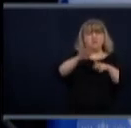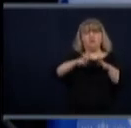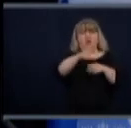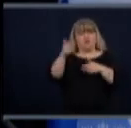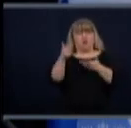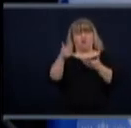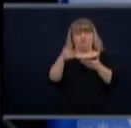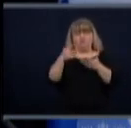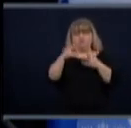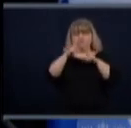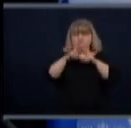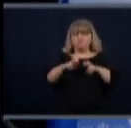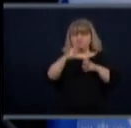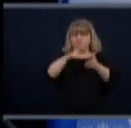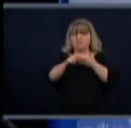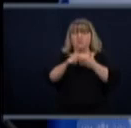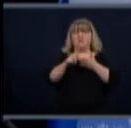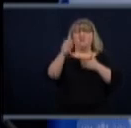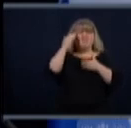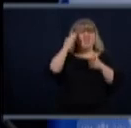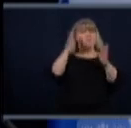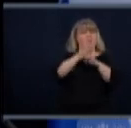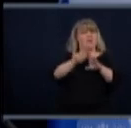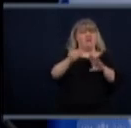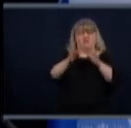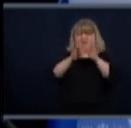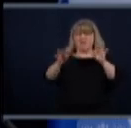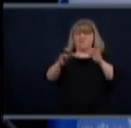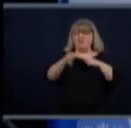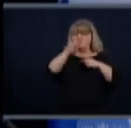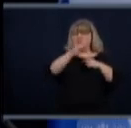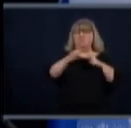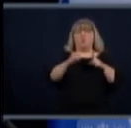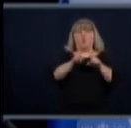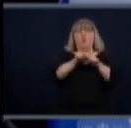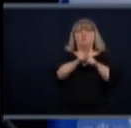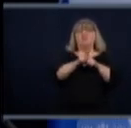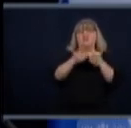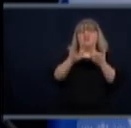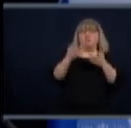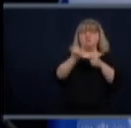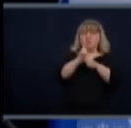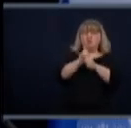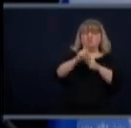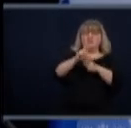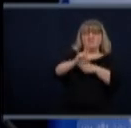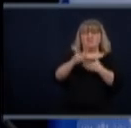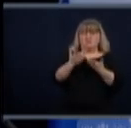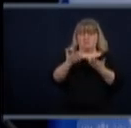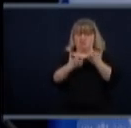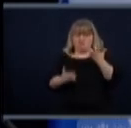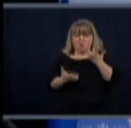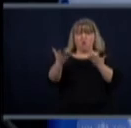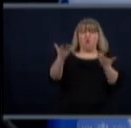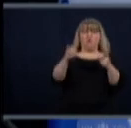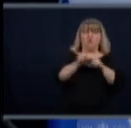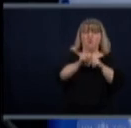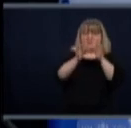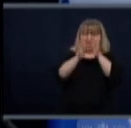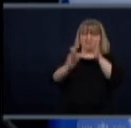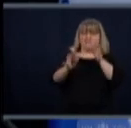les tiges de coton, avec le réactif qui était inadéquat. Il y a eu des problèmes avec des tiges de coton qu'il